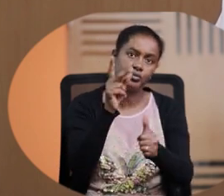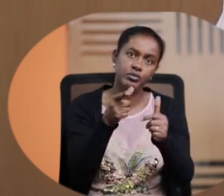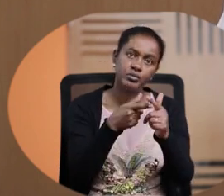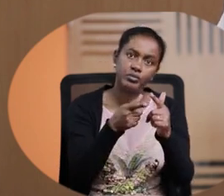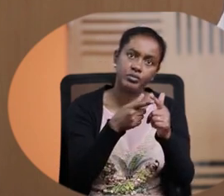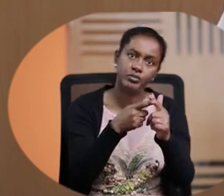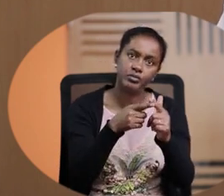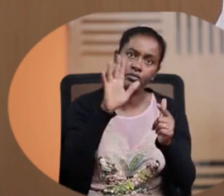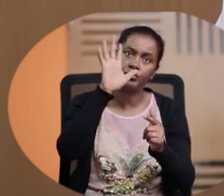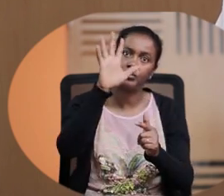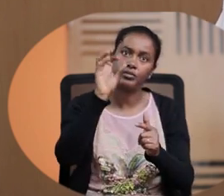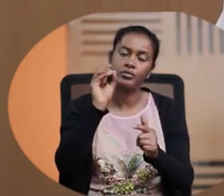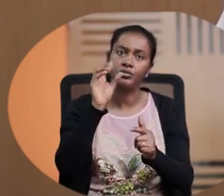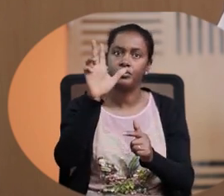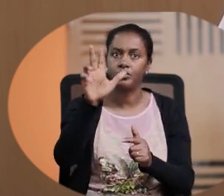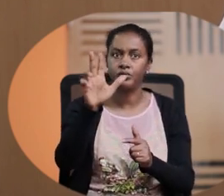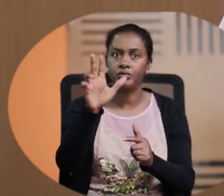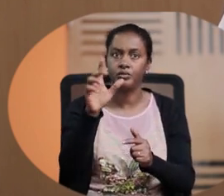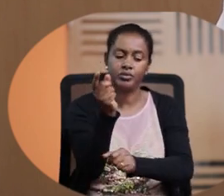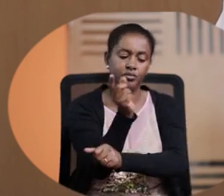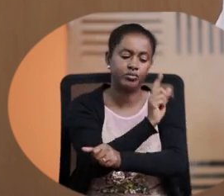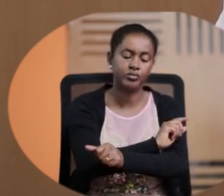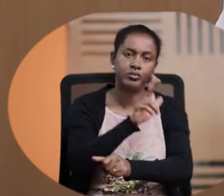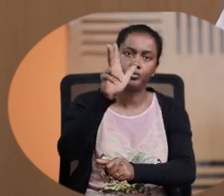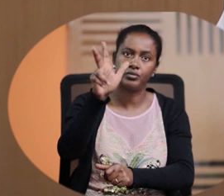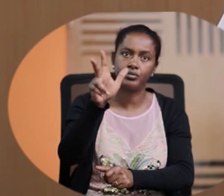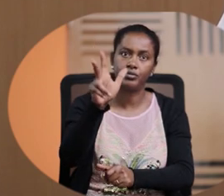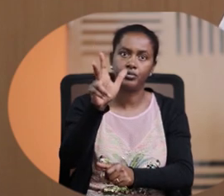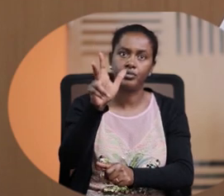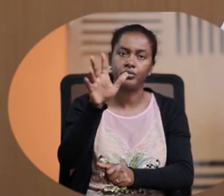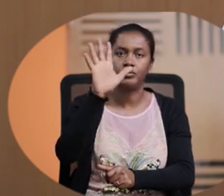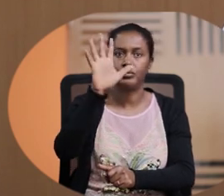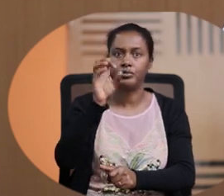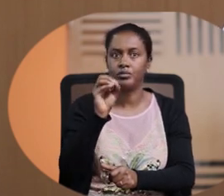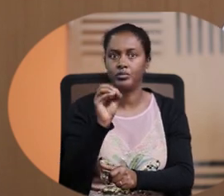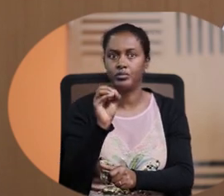sadi gafa guya sadafa shantam